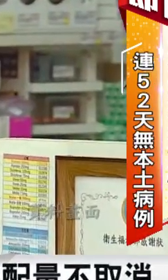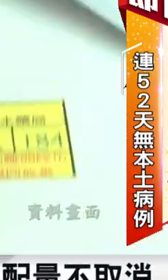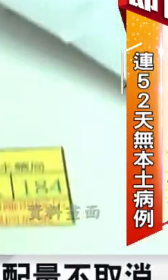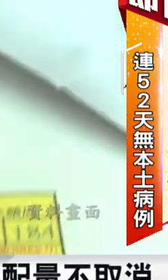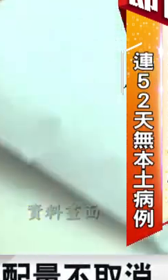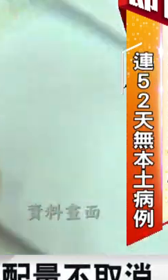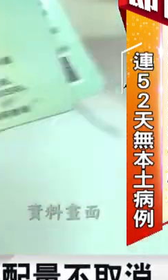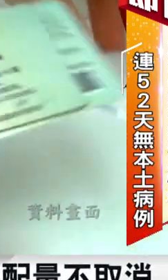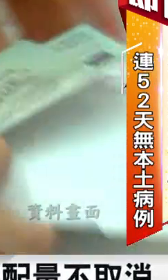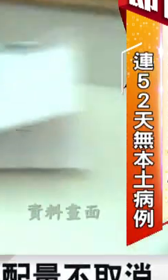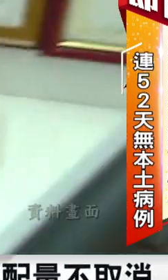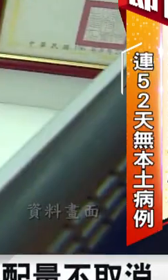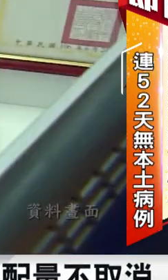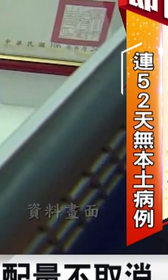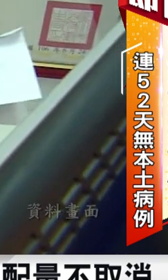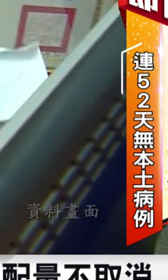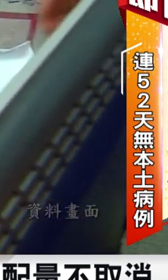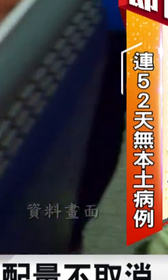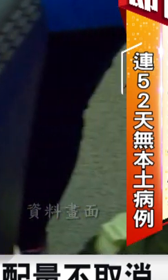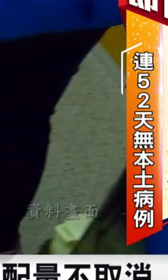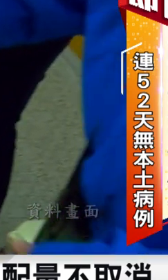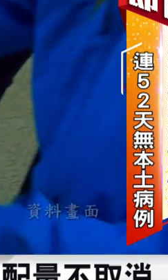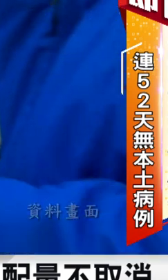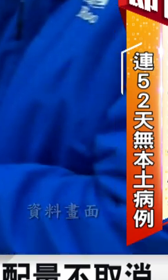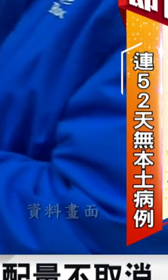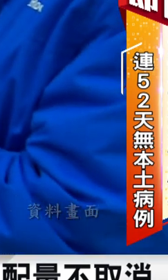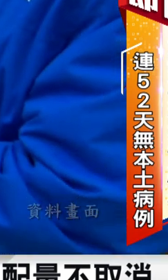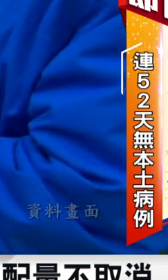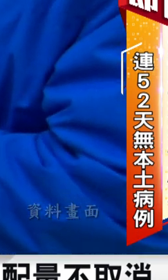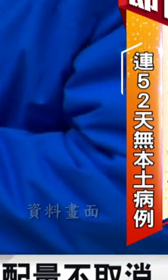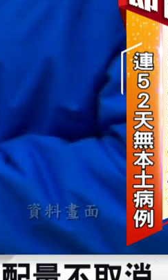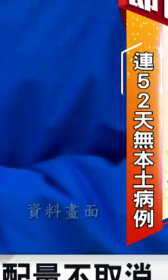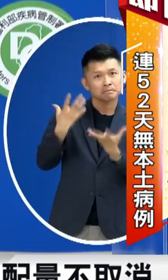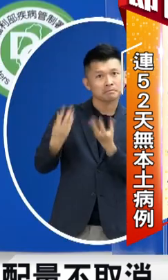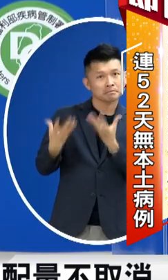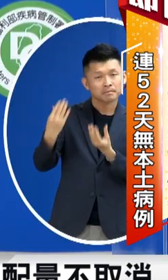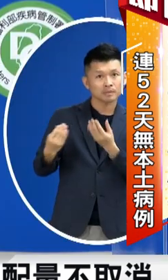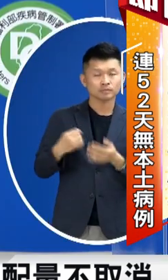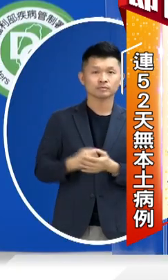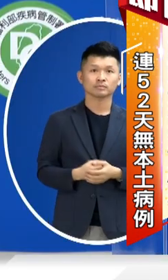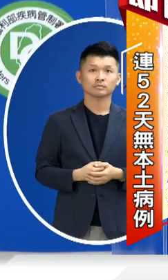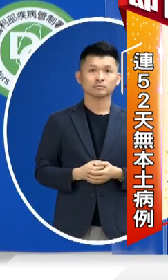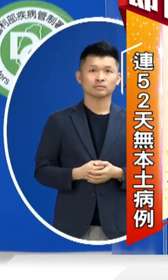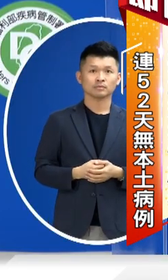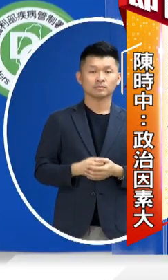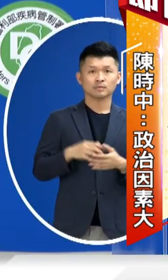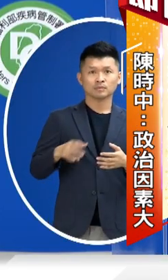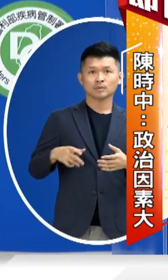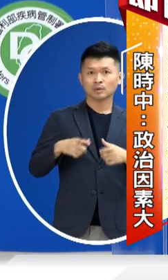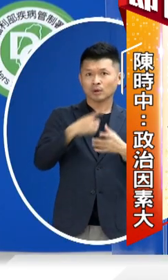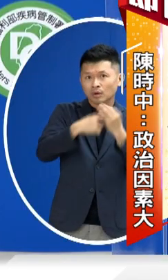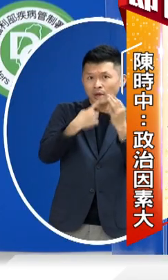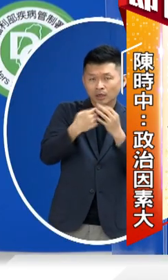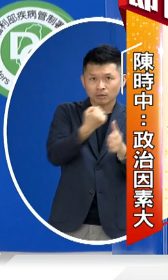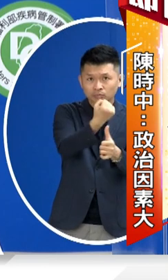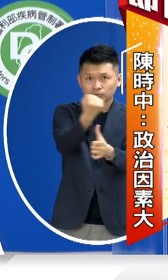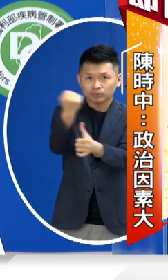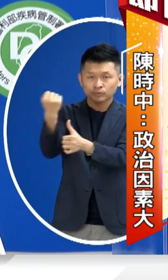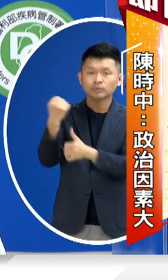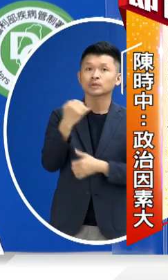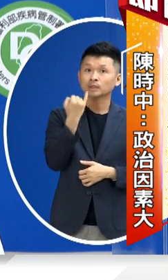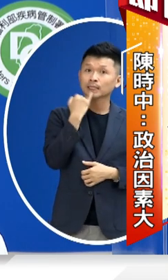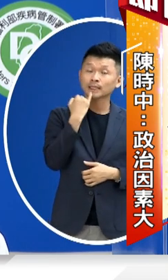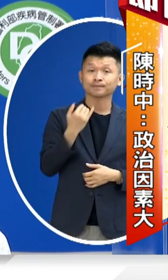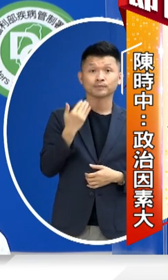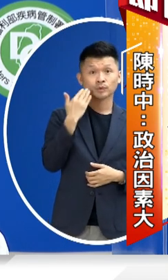卖出60%，甚至传出有药局干脆不卖了。 量能都充分可以掌握，所以会变成卖